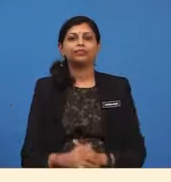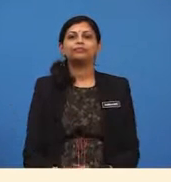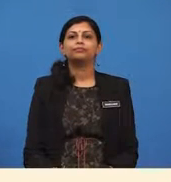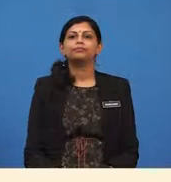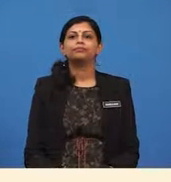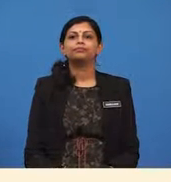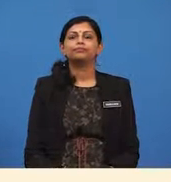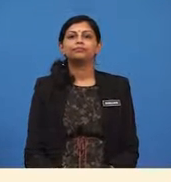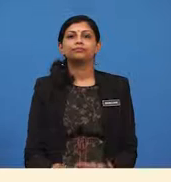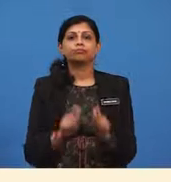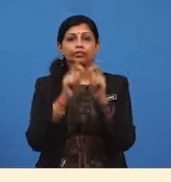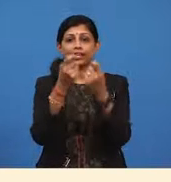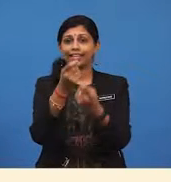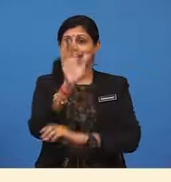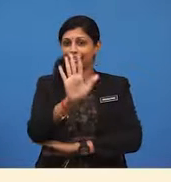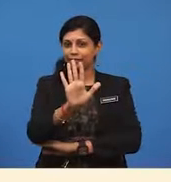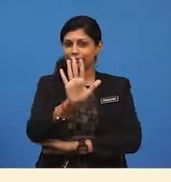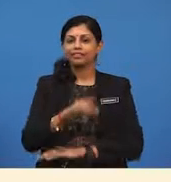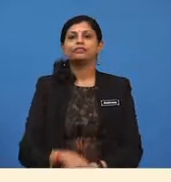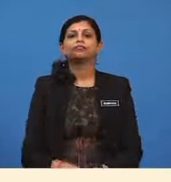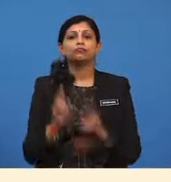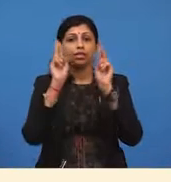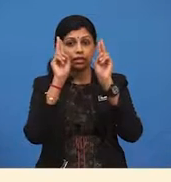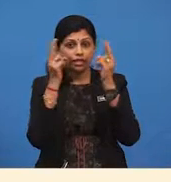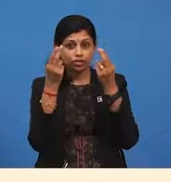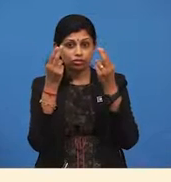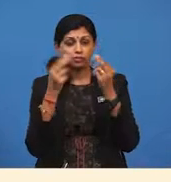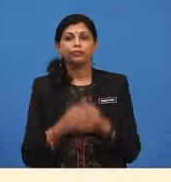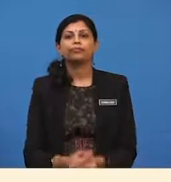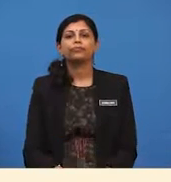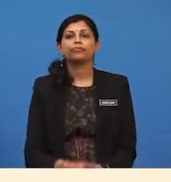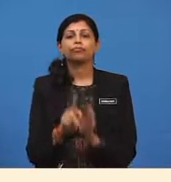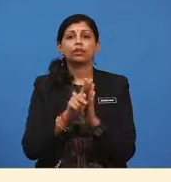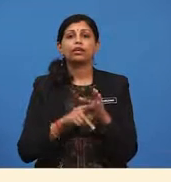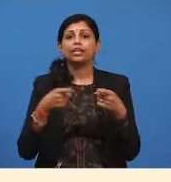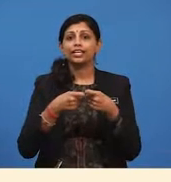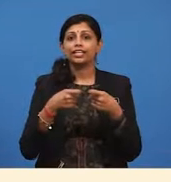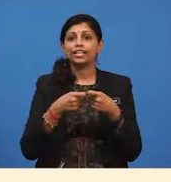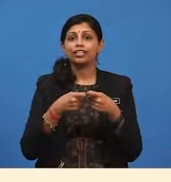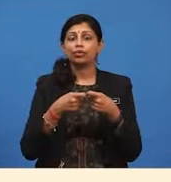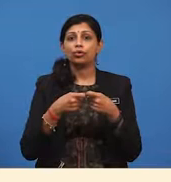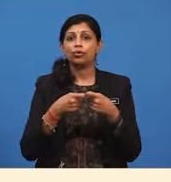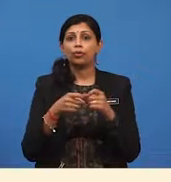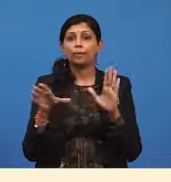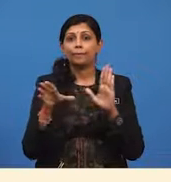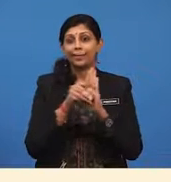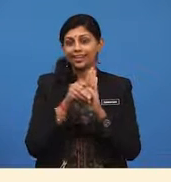semua Fizik Setingkatan 5 di bawah tajuk Bab 3 Keelektromagnetan bagi